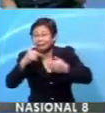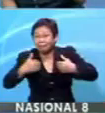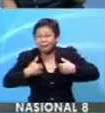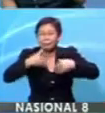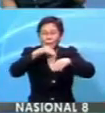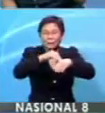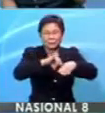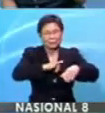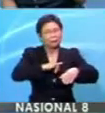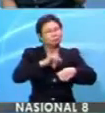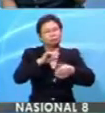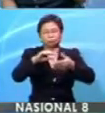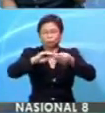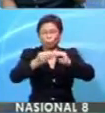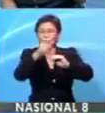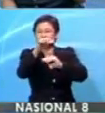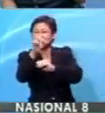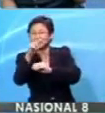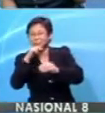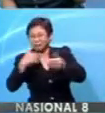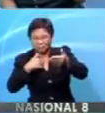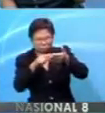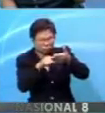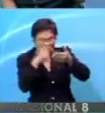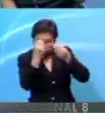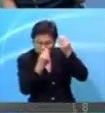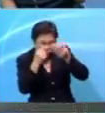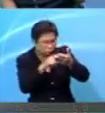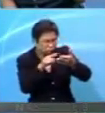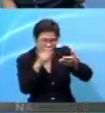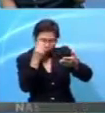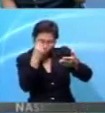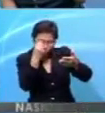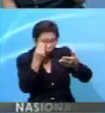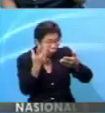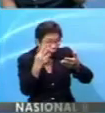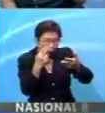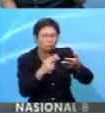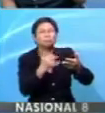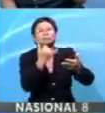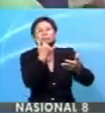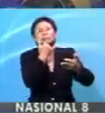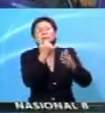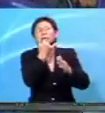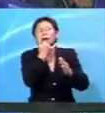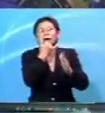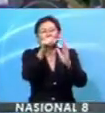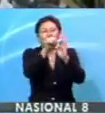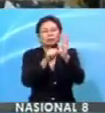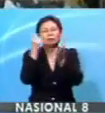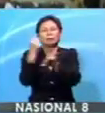pada pada saya Ia adalah agak mengelirukan dan saya percaya ini merupakan satu kesalan di bawah akta